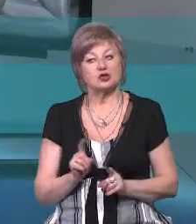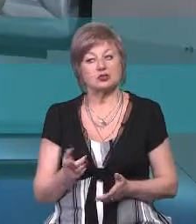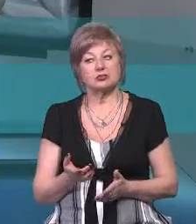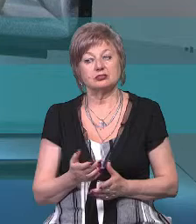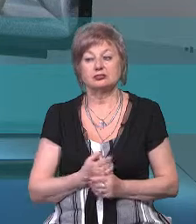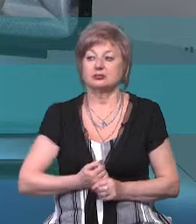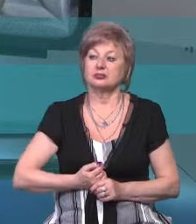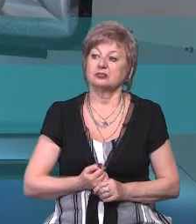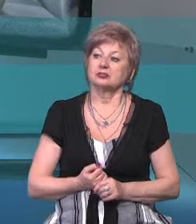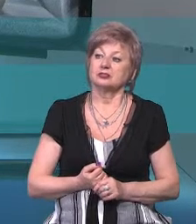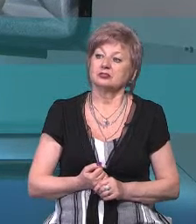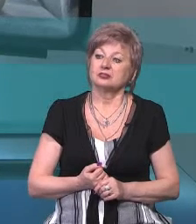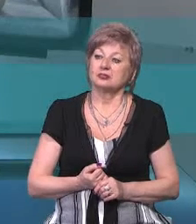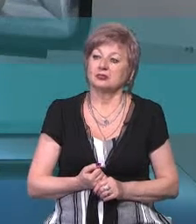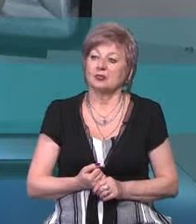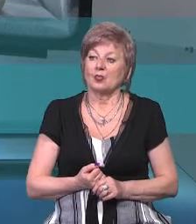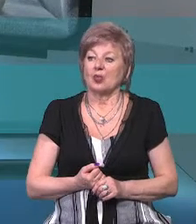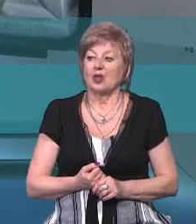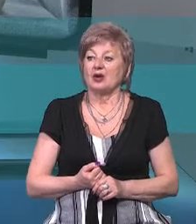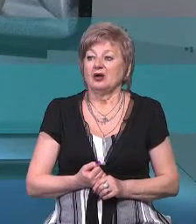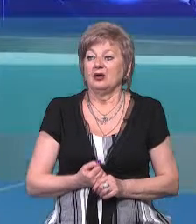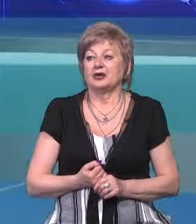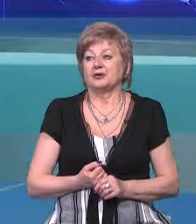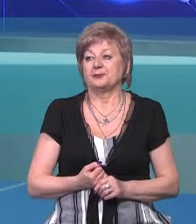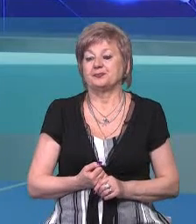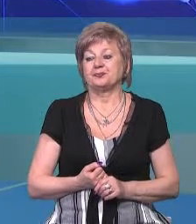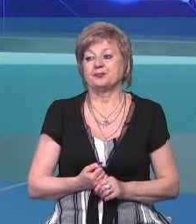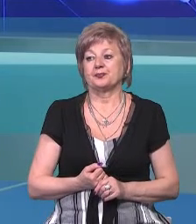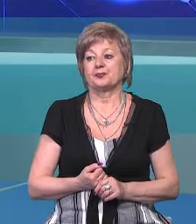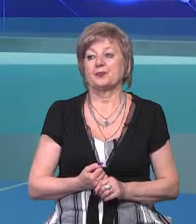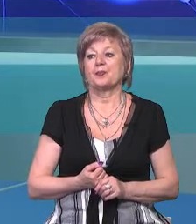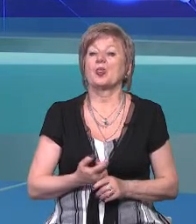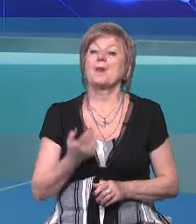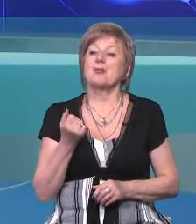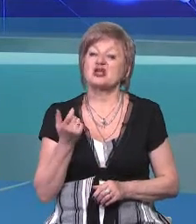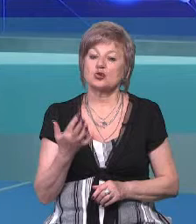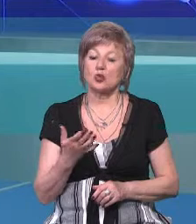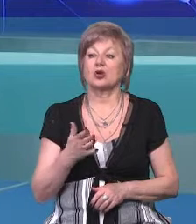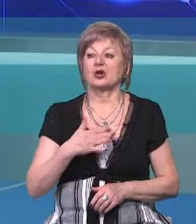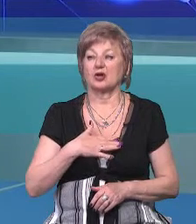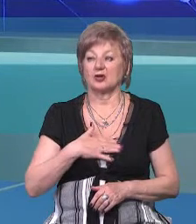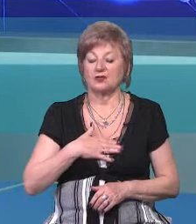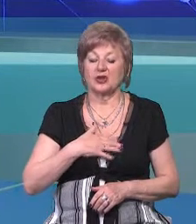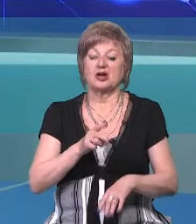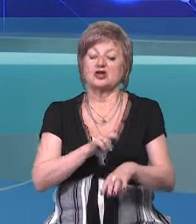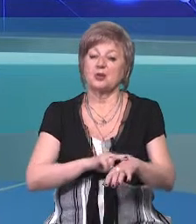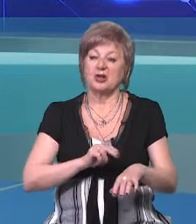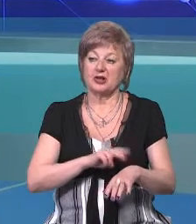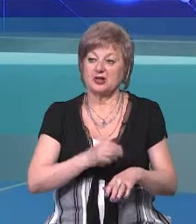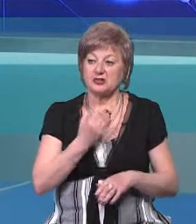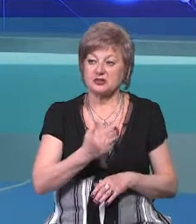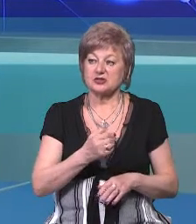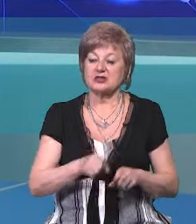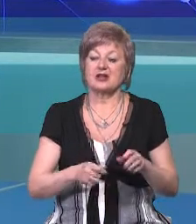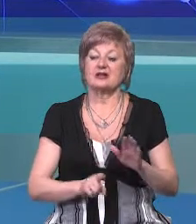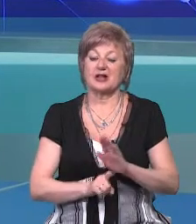йдеться інформаційна безпека? Ну, дивіться, оскільки вже нашими правоохоронними органами